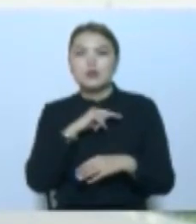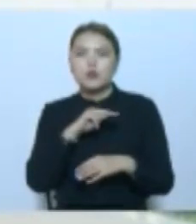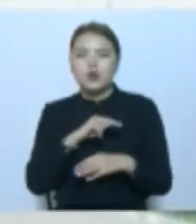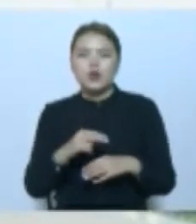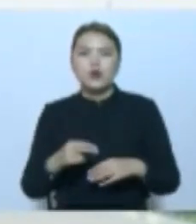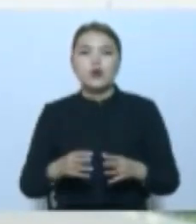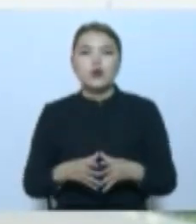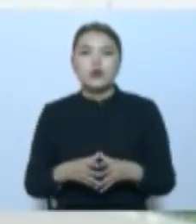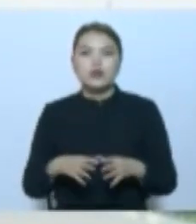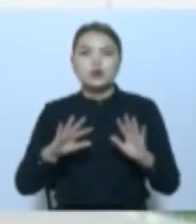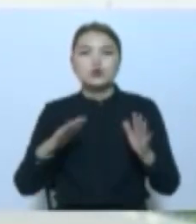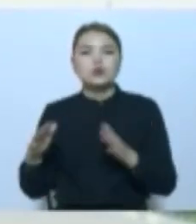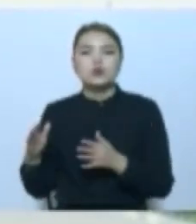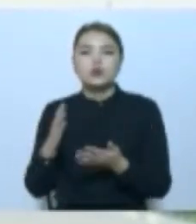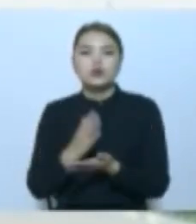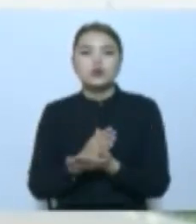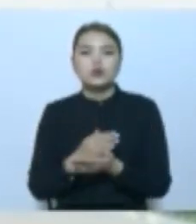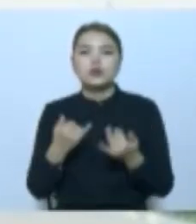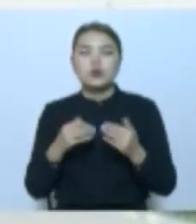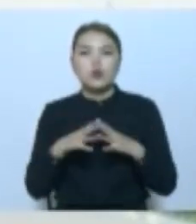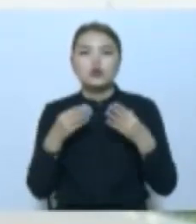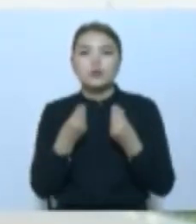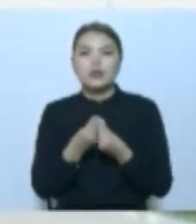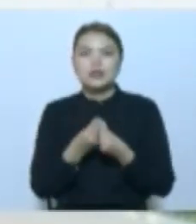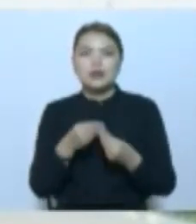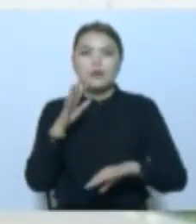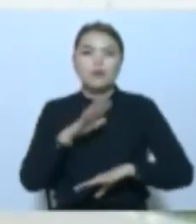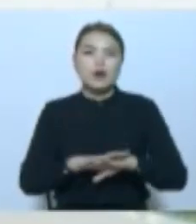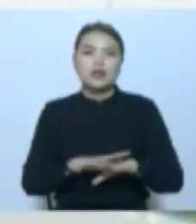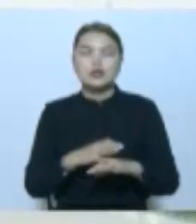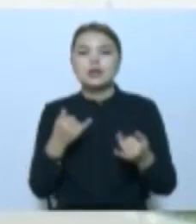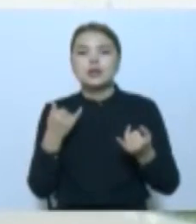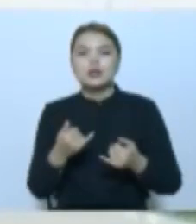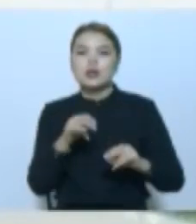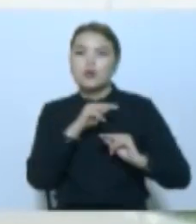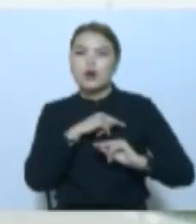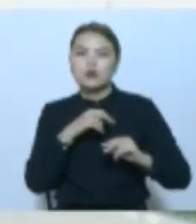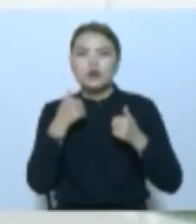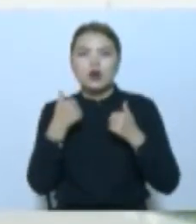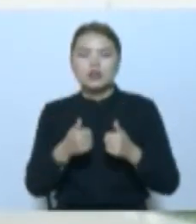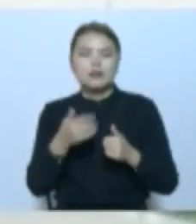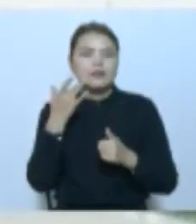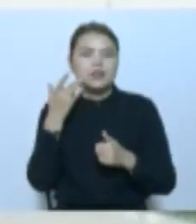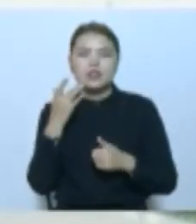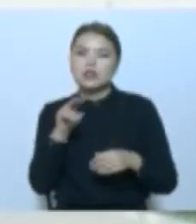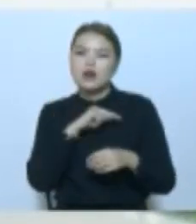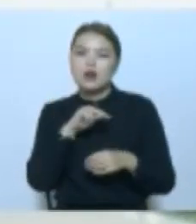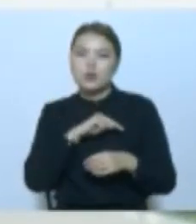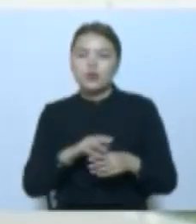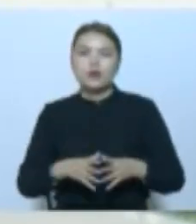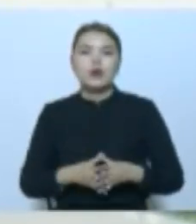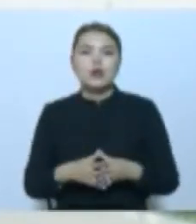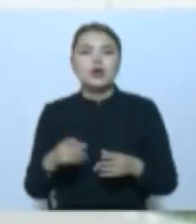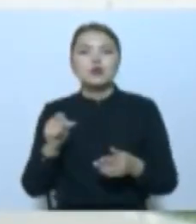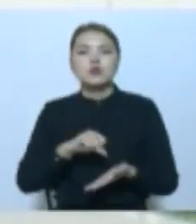этом случае хочу сказать тоже про ОТС Банк это наш такой очень хороший партнёр с которым мы постоянно работаем вот и